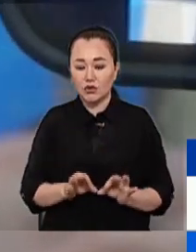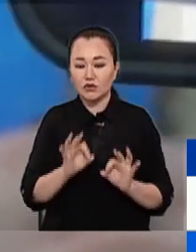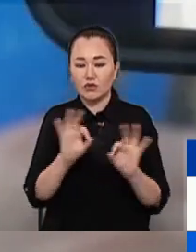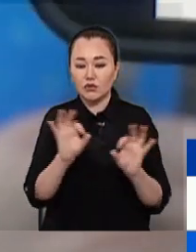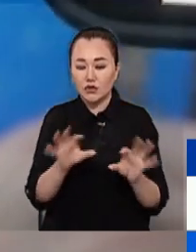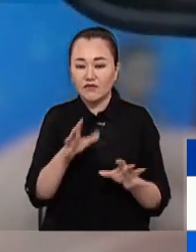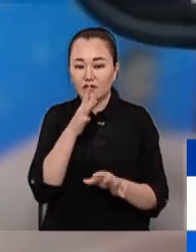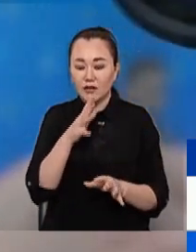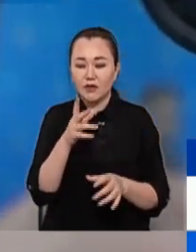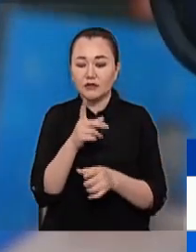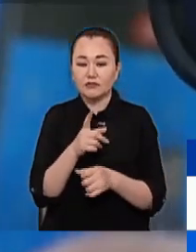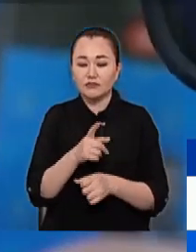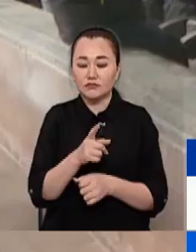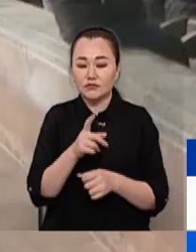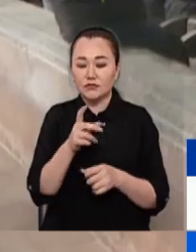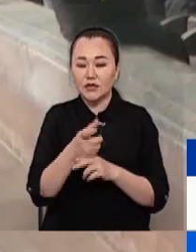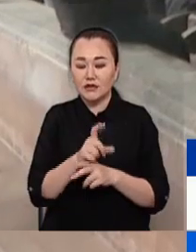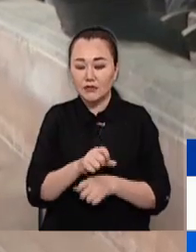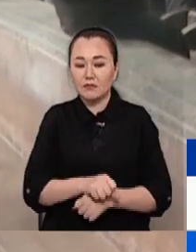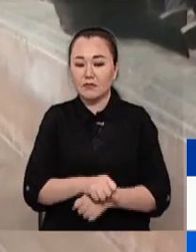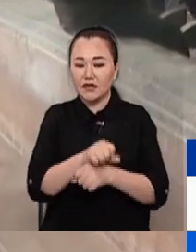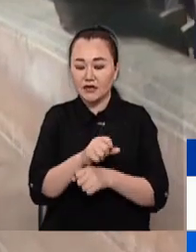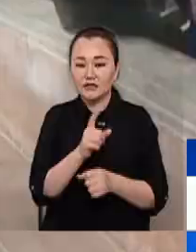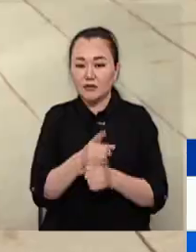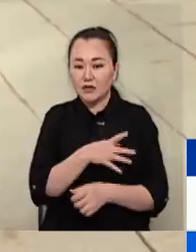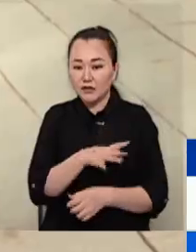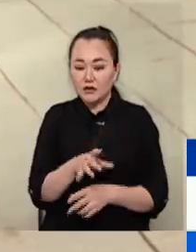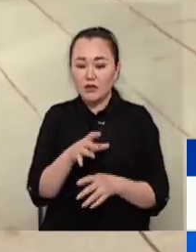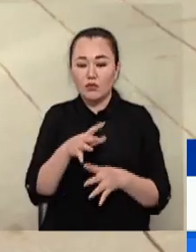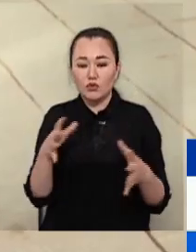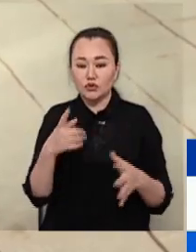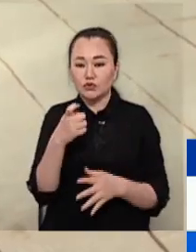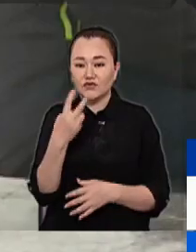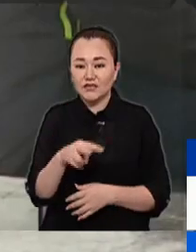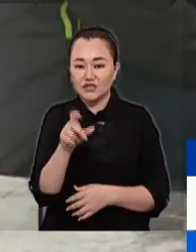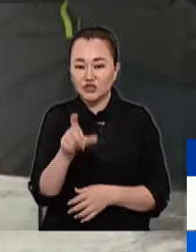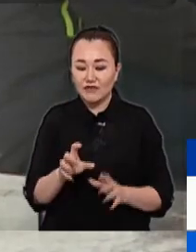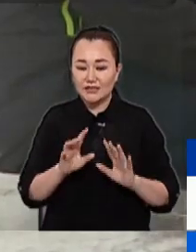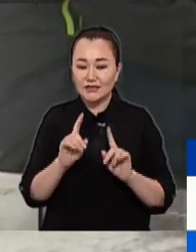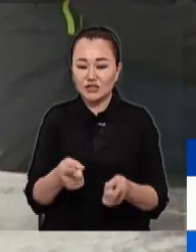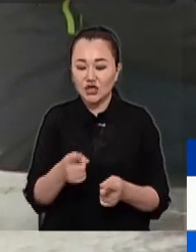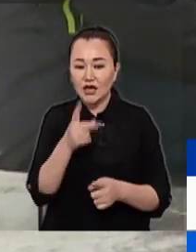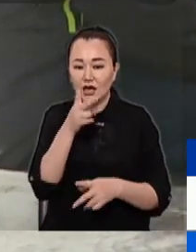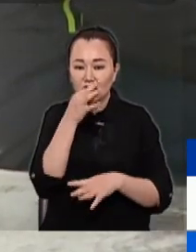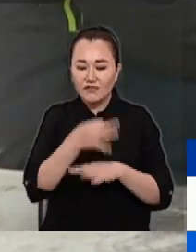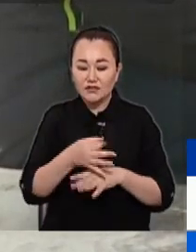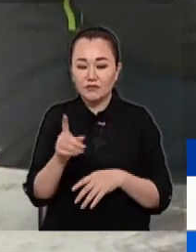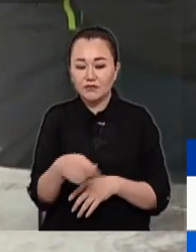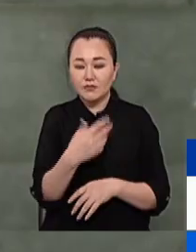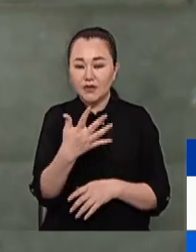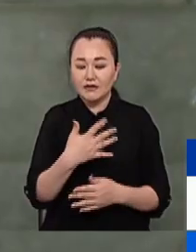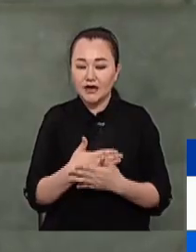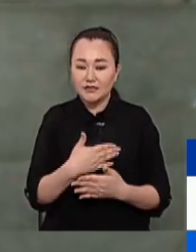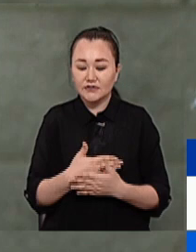время несанкционированного митинга в столице были задержаны больше 120 человек. К ответственности привлекли 5